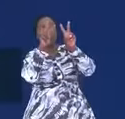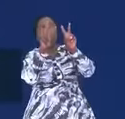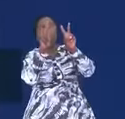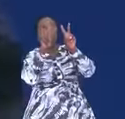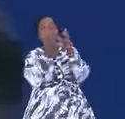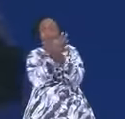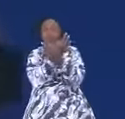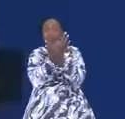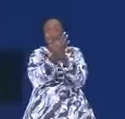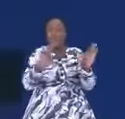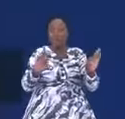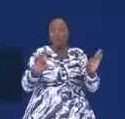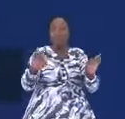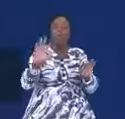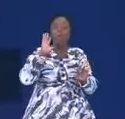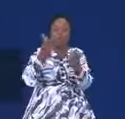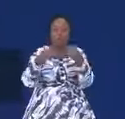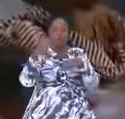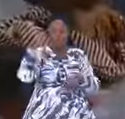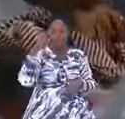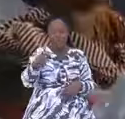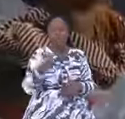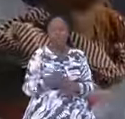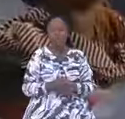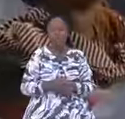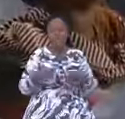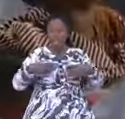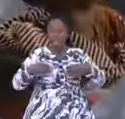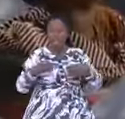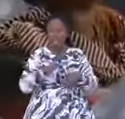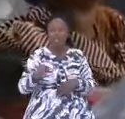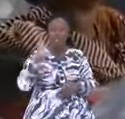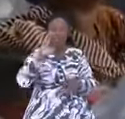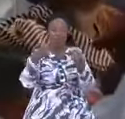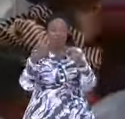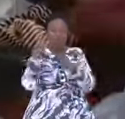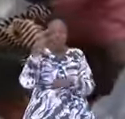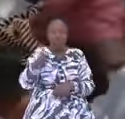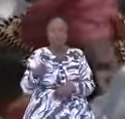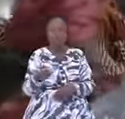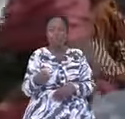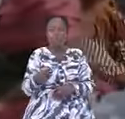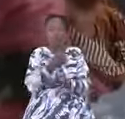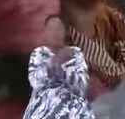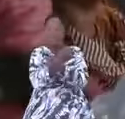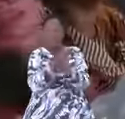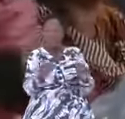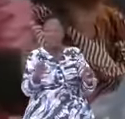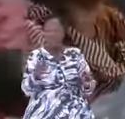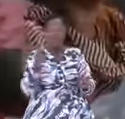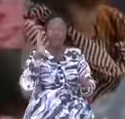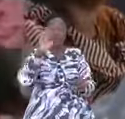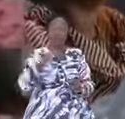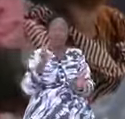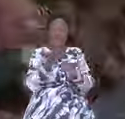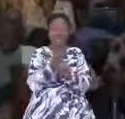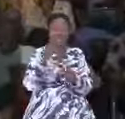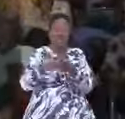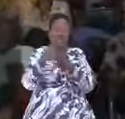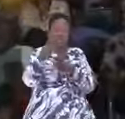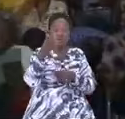pour toi la guérison reviendra pour toi le salut viendra pour toi là bas au nom de